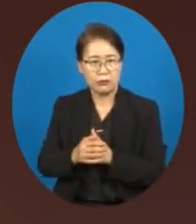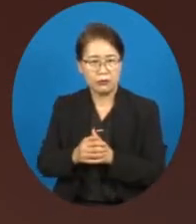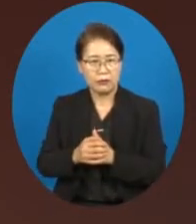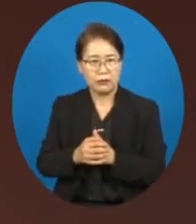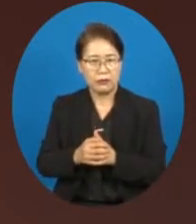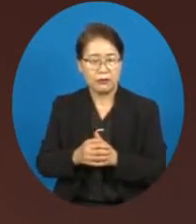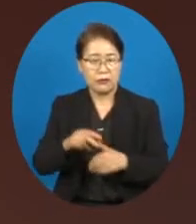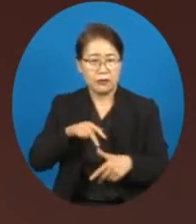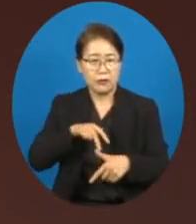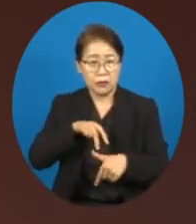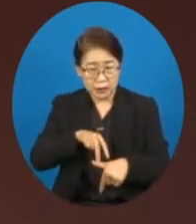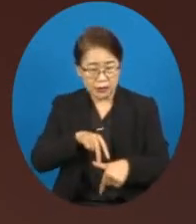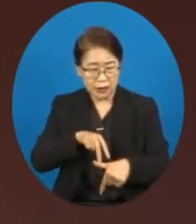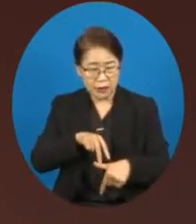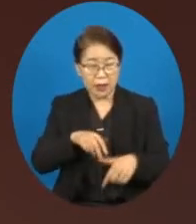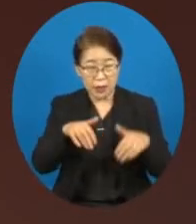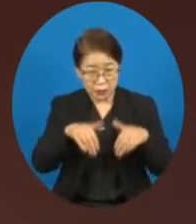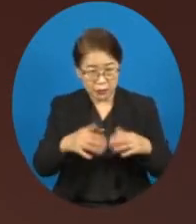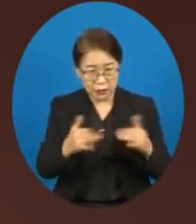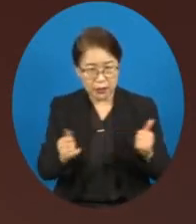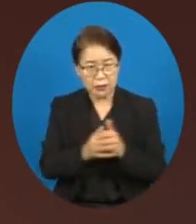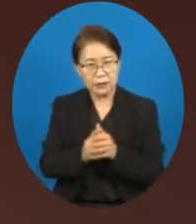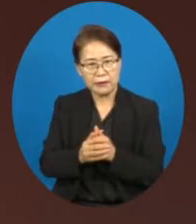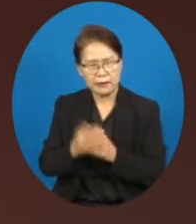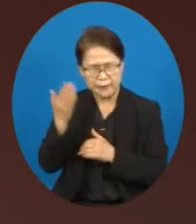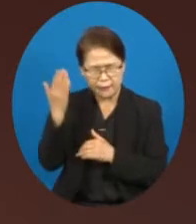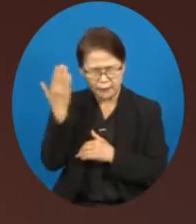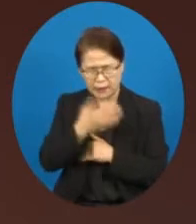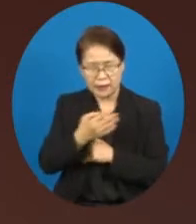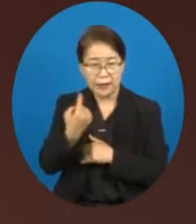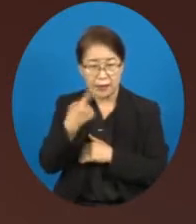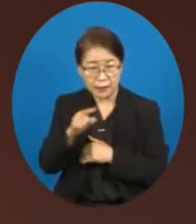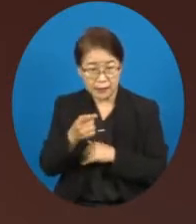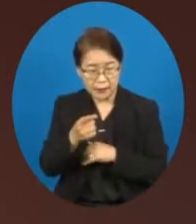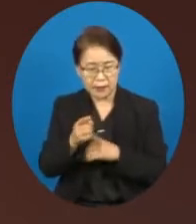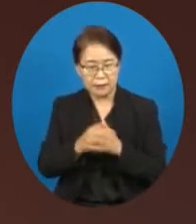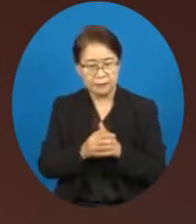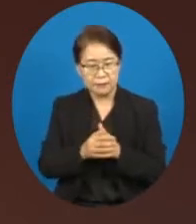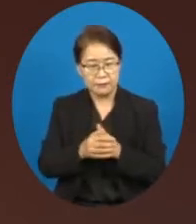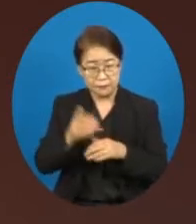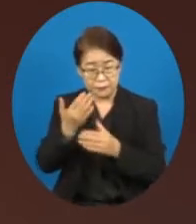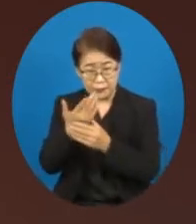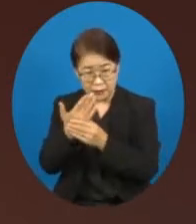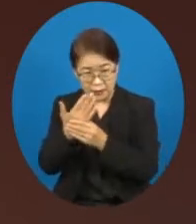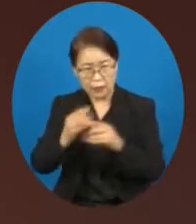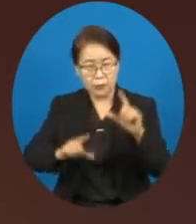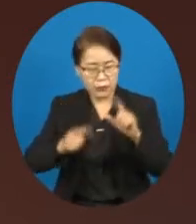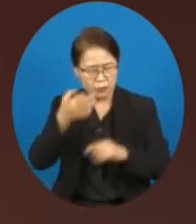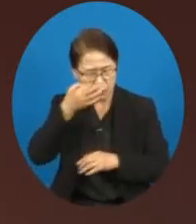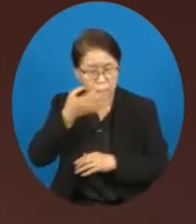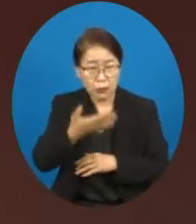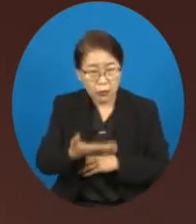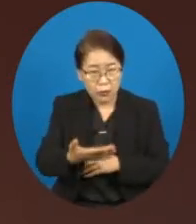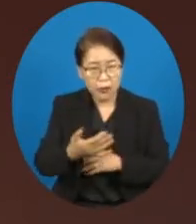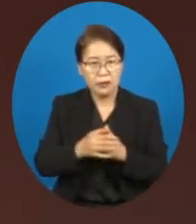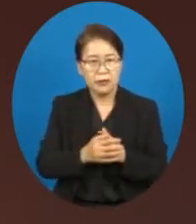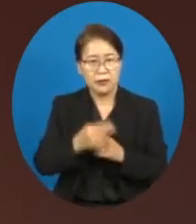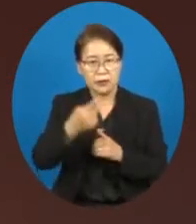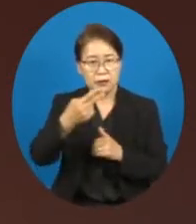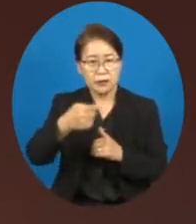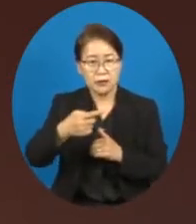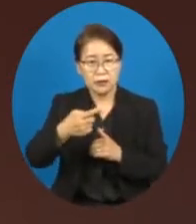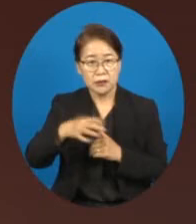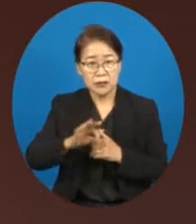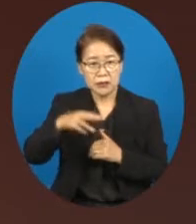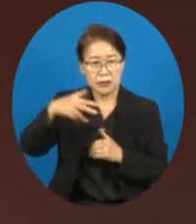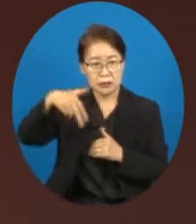선지자에게 순금 등잔대의 환상을 보여주셨습니다. 그 순금 등잔대의 환상을 보고